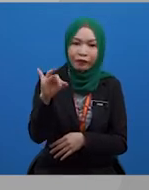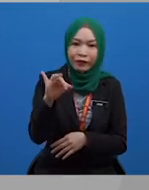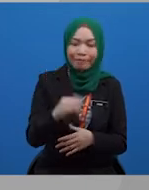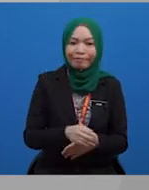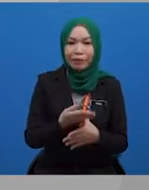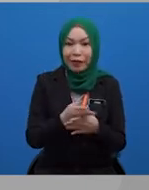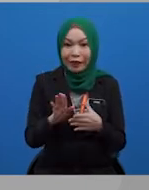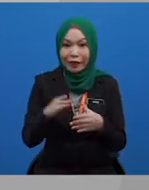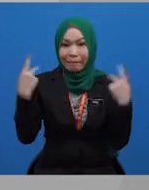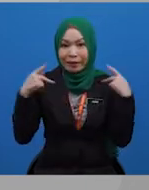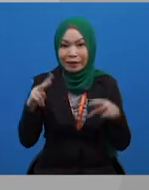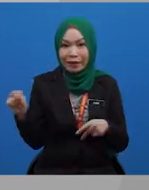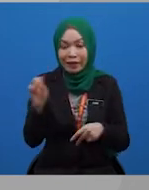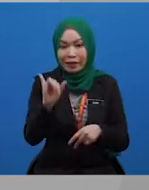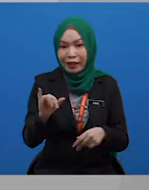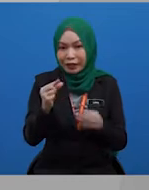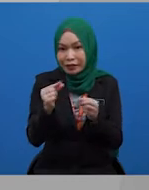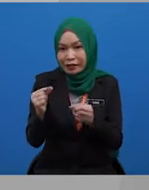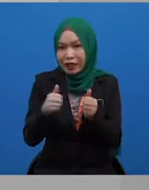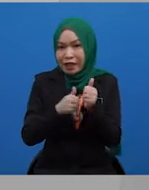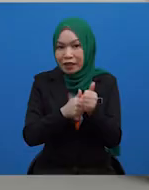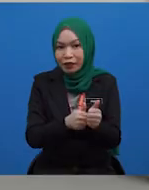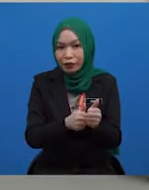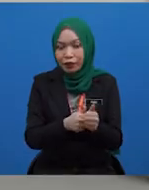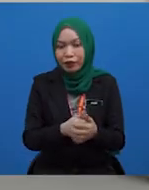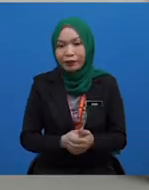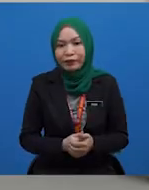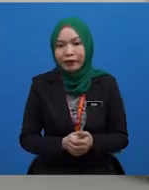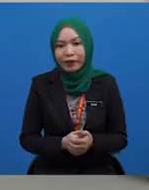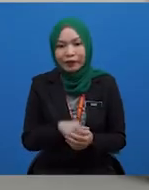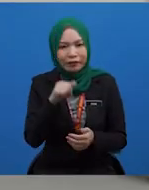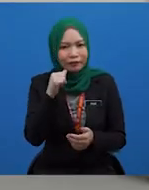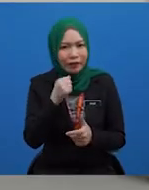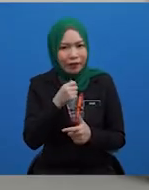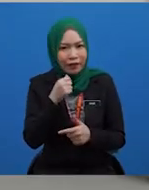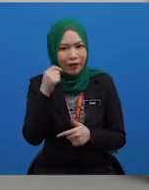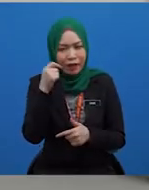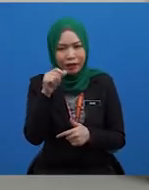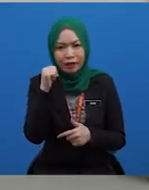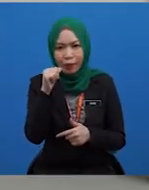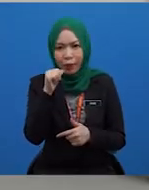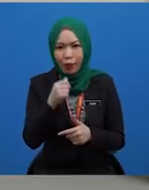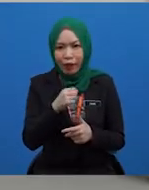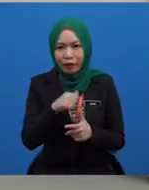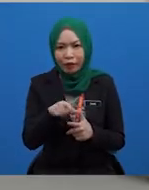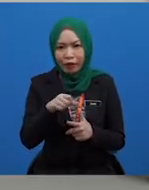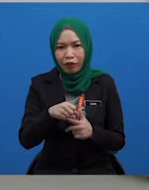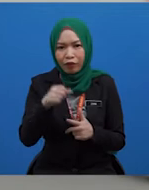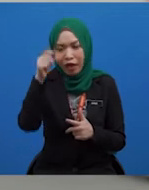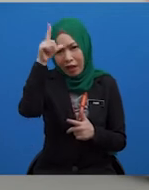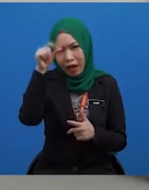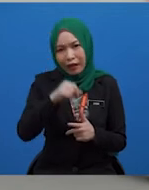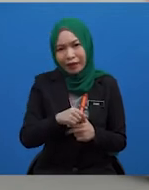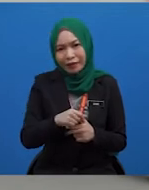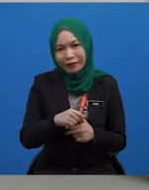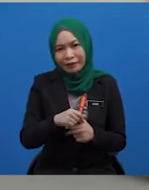umur dan sebagainya. Asas demografi ini boleh membahagikan pasaran kepada kumpulan-kumpulan